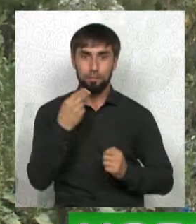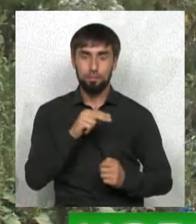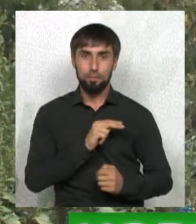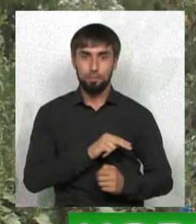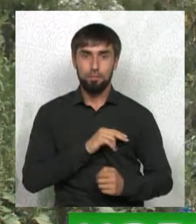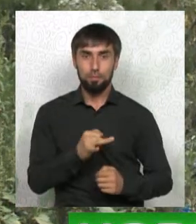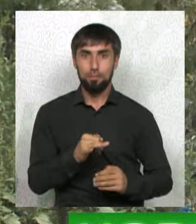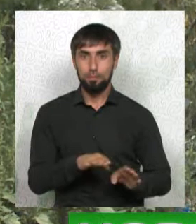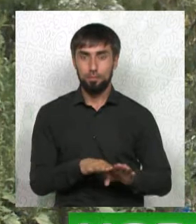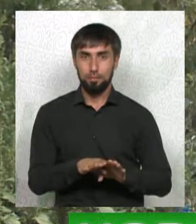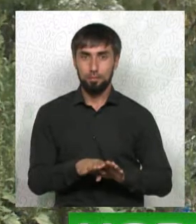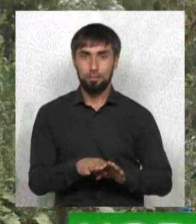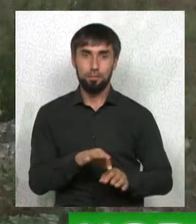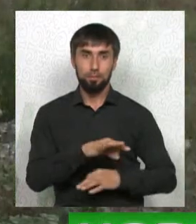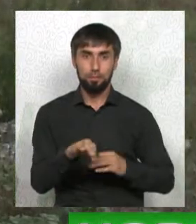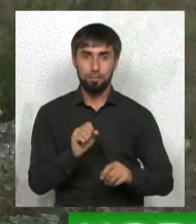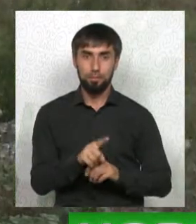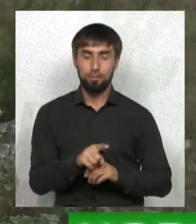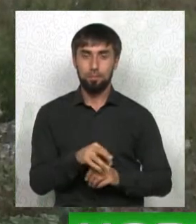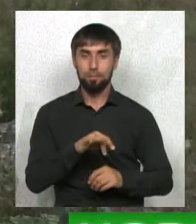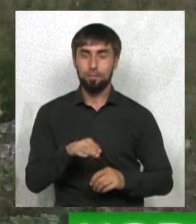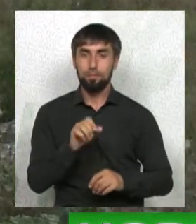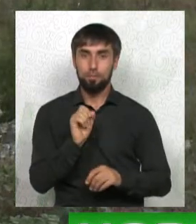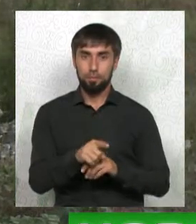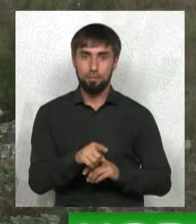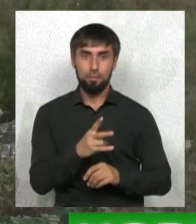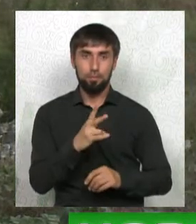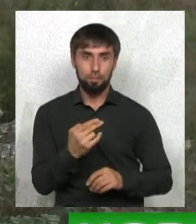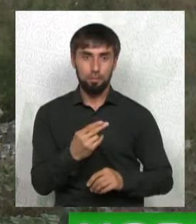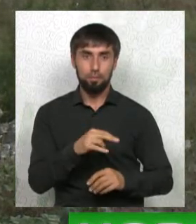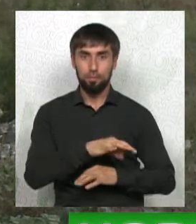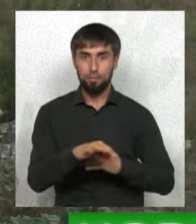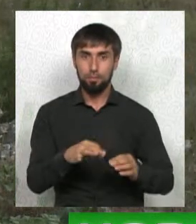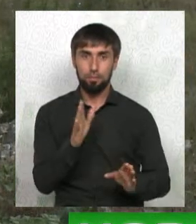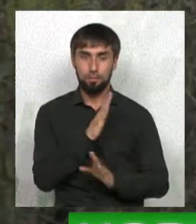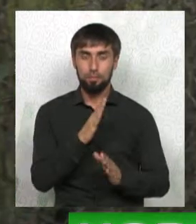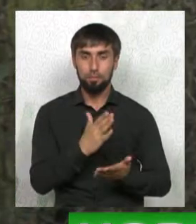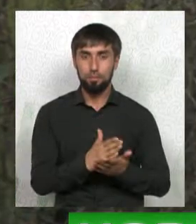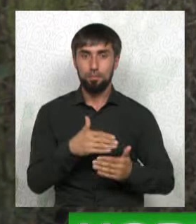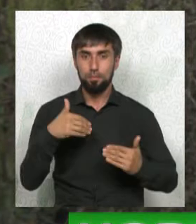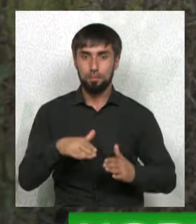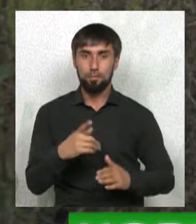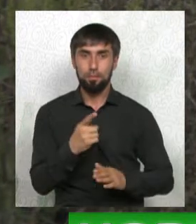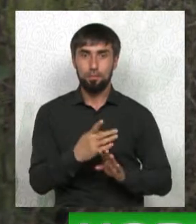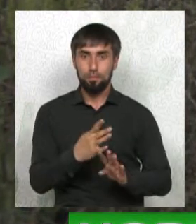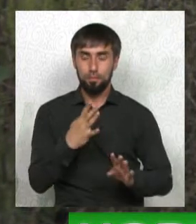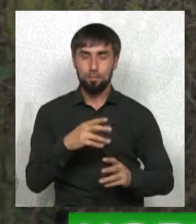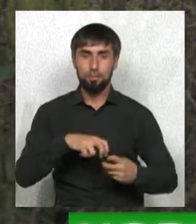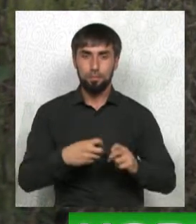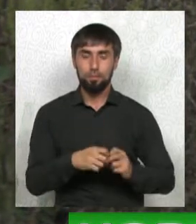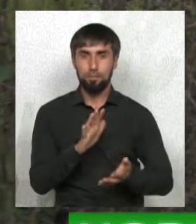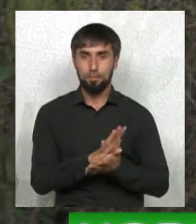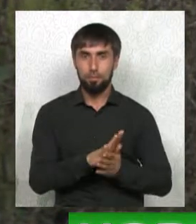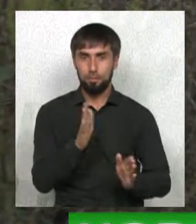работ и соответствие проектному заданию. Приоритетными задачами национального проекта «Экология» является решение первостепенных проблем